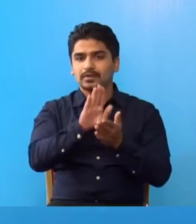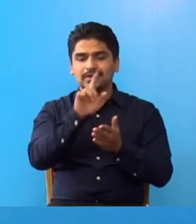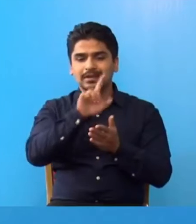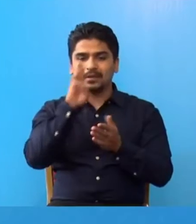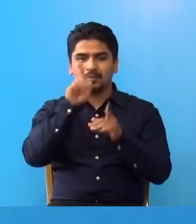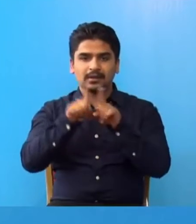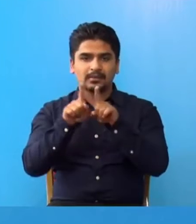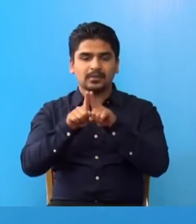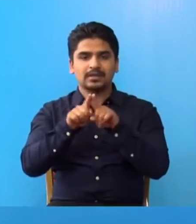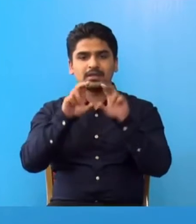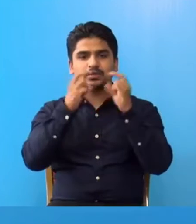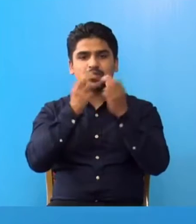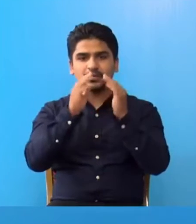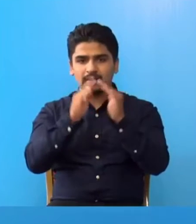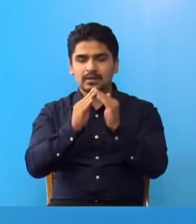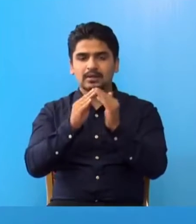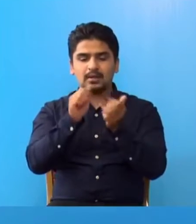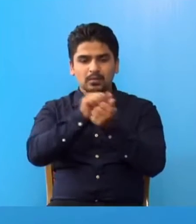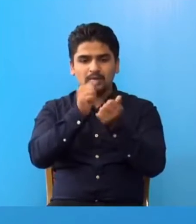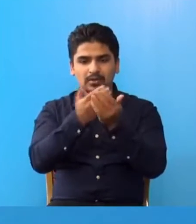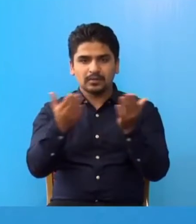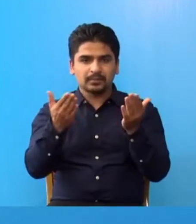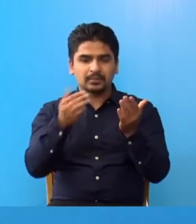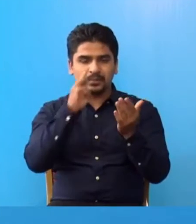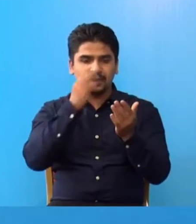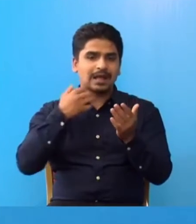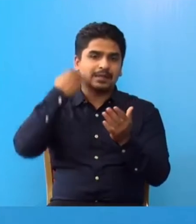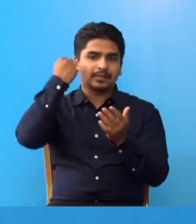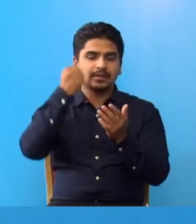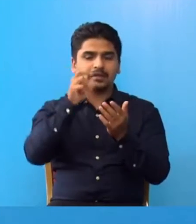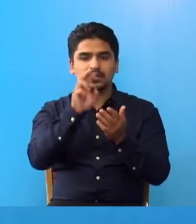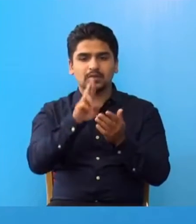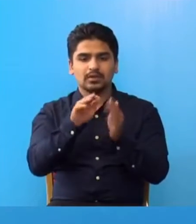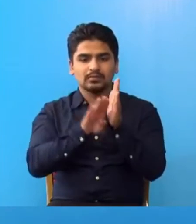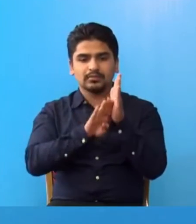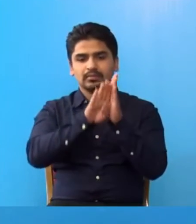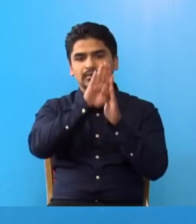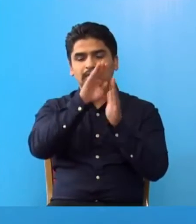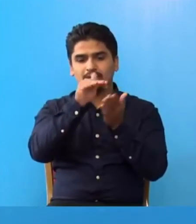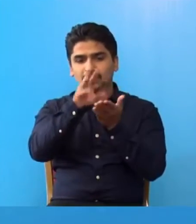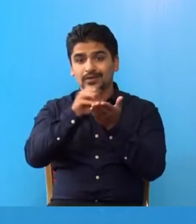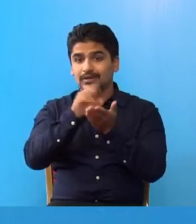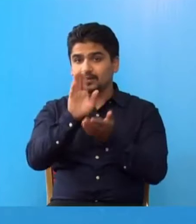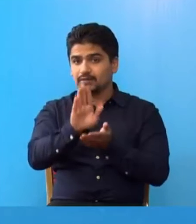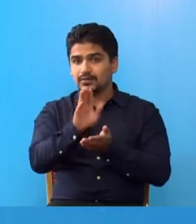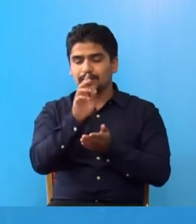पनी पारलेमेन देखीली यह पत्र पत्रिका मा मनु यो आत्मा हत्या को दर ब्रिदी बहयो बने जुन तथ्यांक छा